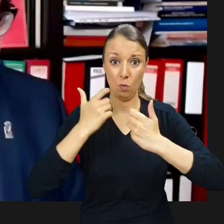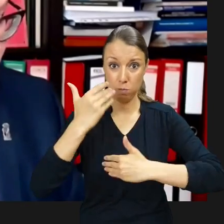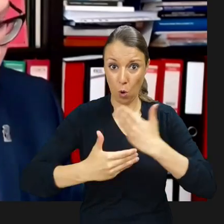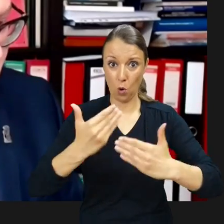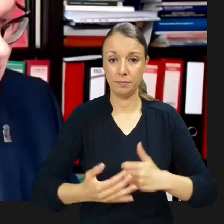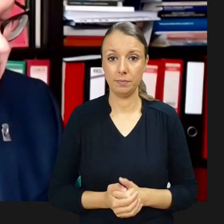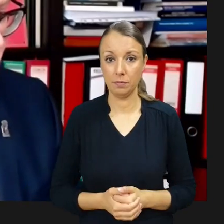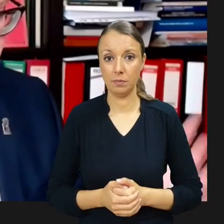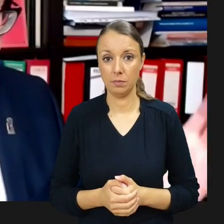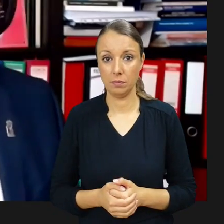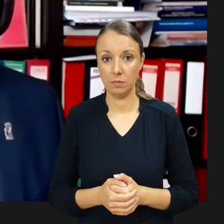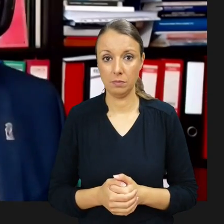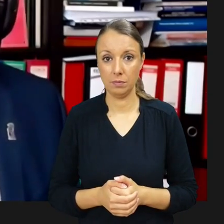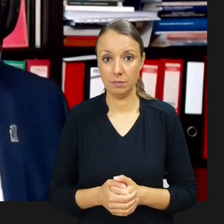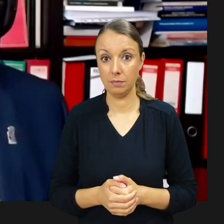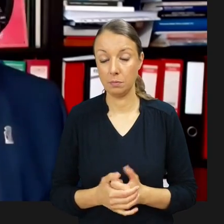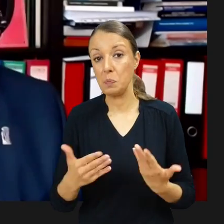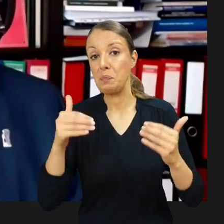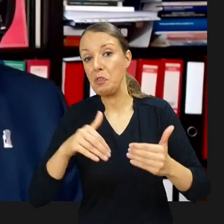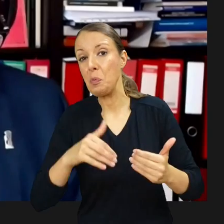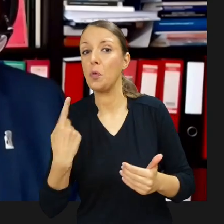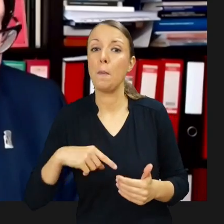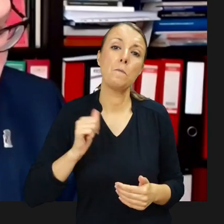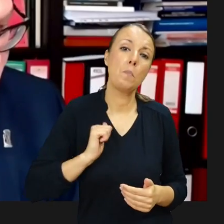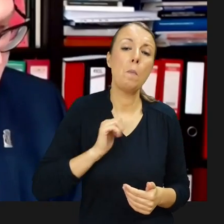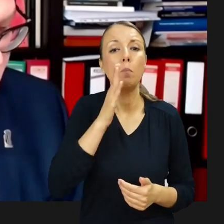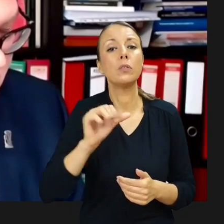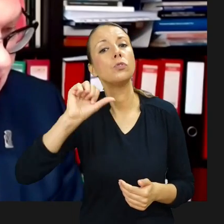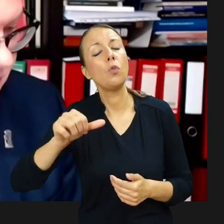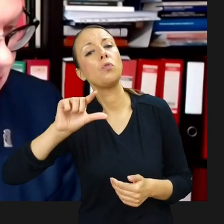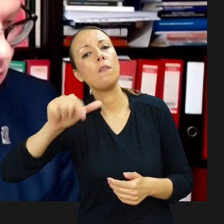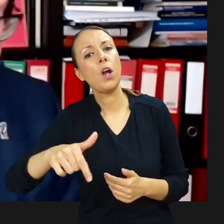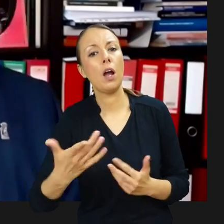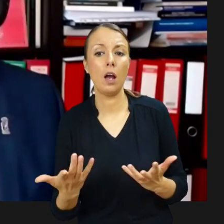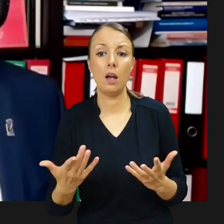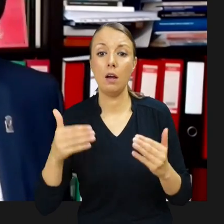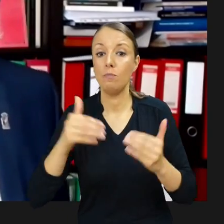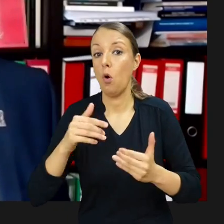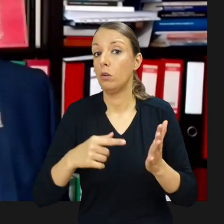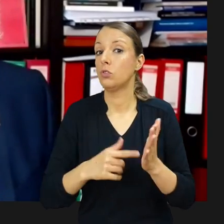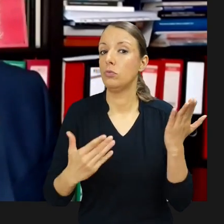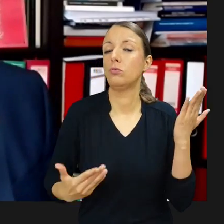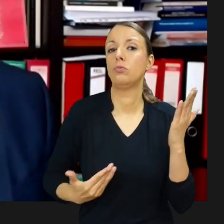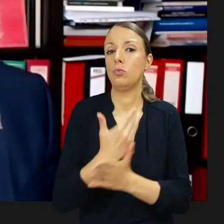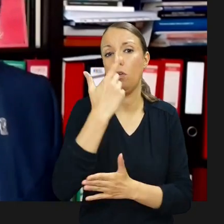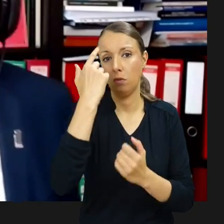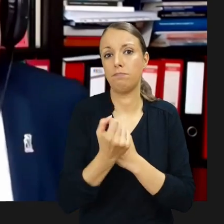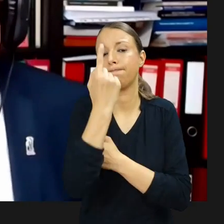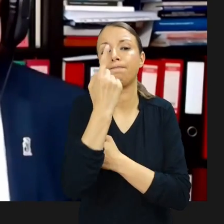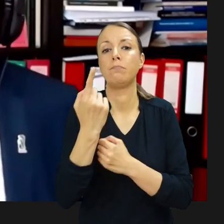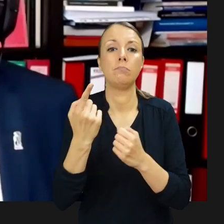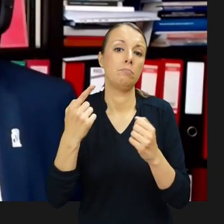może doczekamy się za, nie wiem, za rok czy za dwa jakiegoś kolejnego ruchu, mimo że ten termin tutaj został